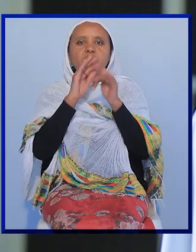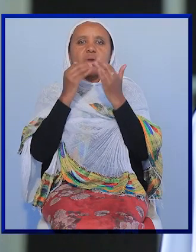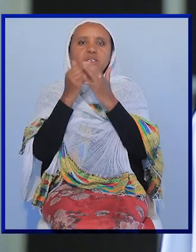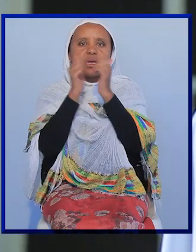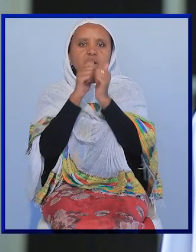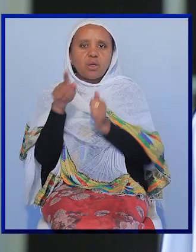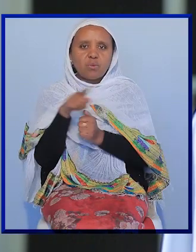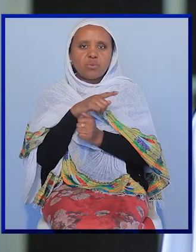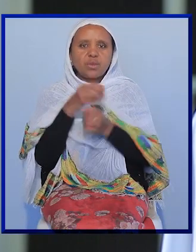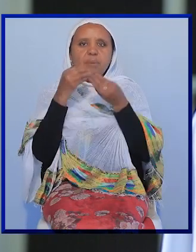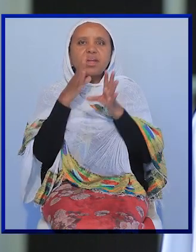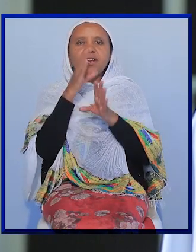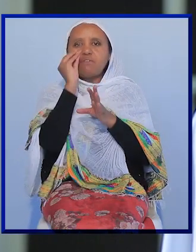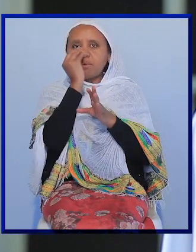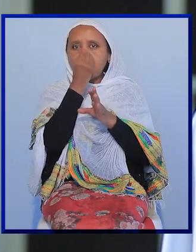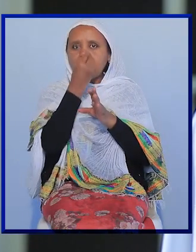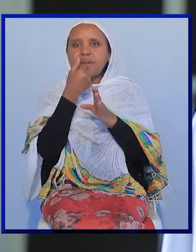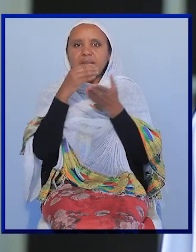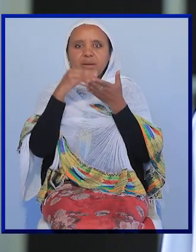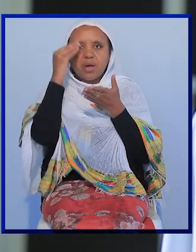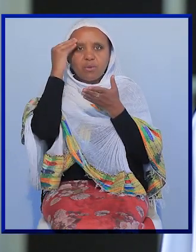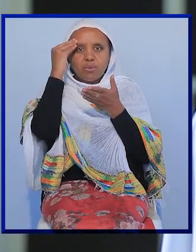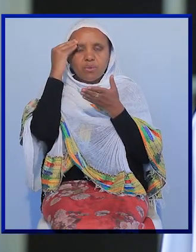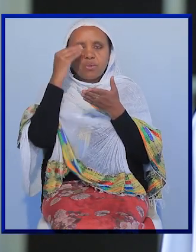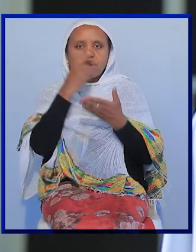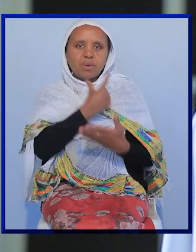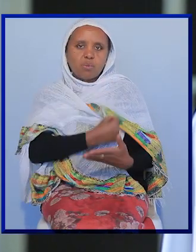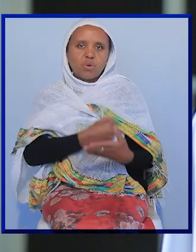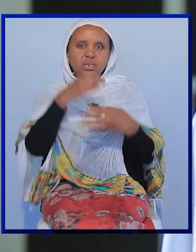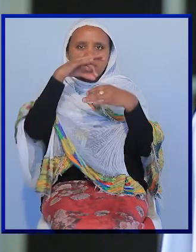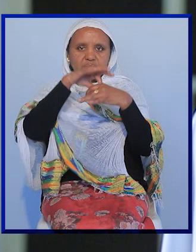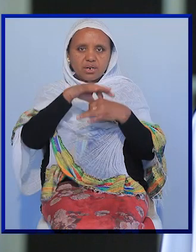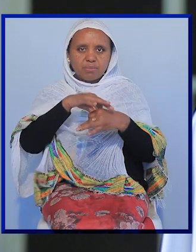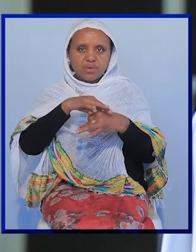ጋር ይሁን። የማትረግፍ አበባ ብለን የተማርነውን በልቡናችን